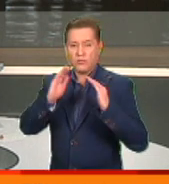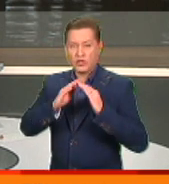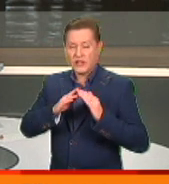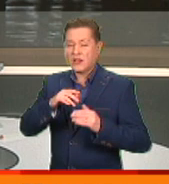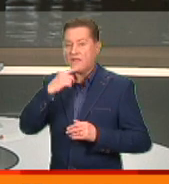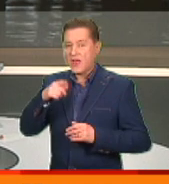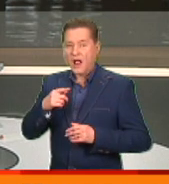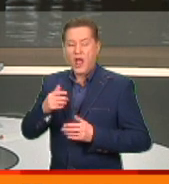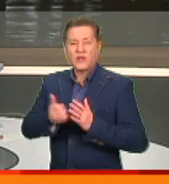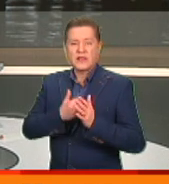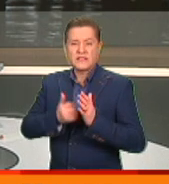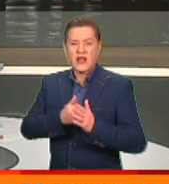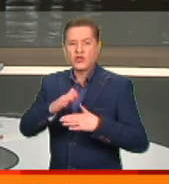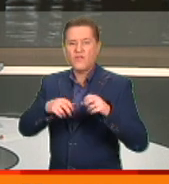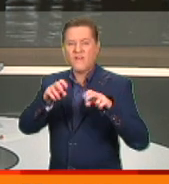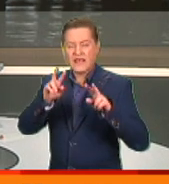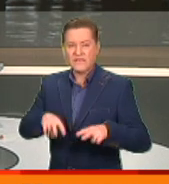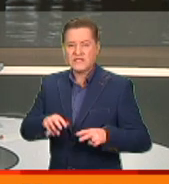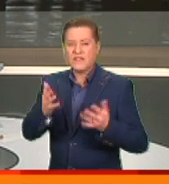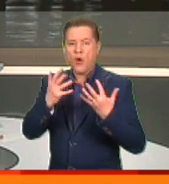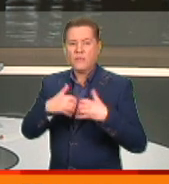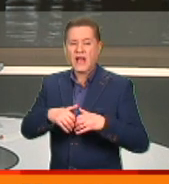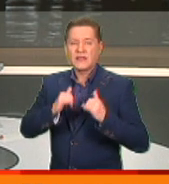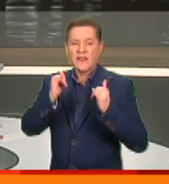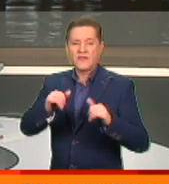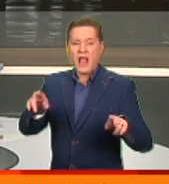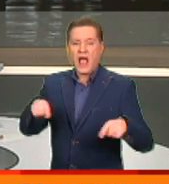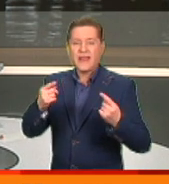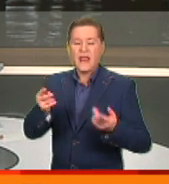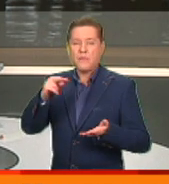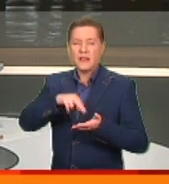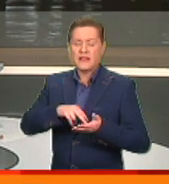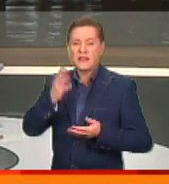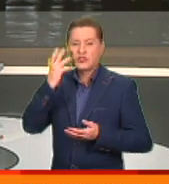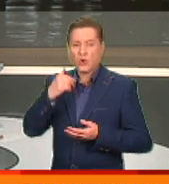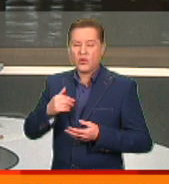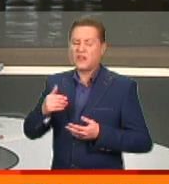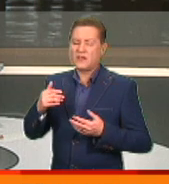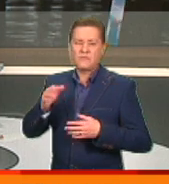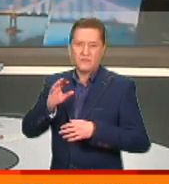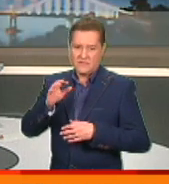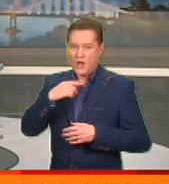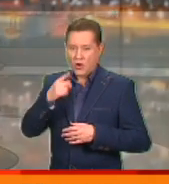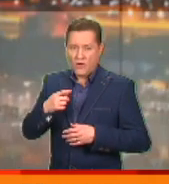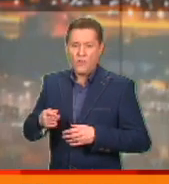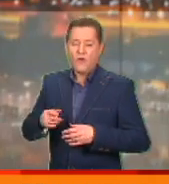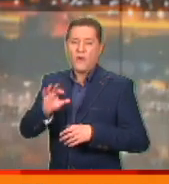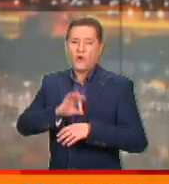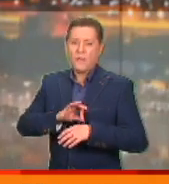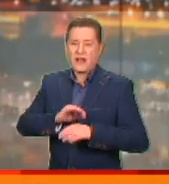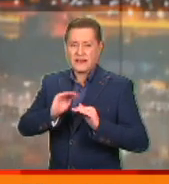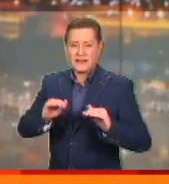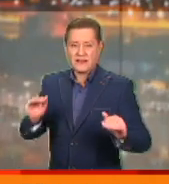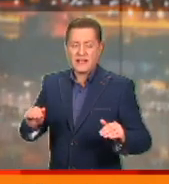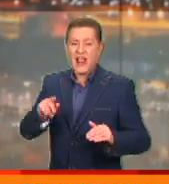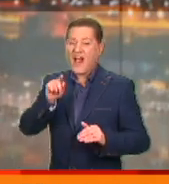нестачу профільних фахівців і обладнання для реабілітації. А надто, коли йдеться про нездорових дітей.